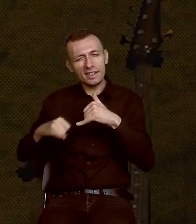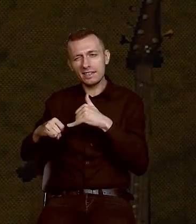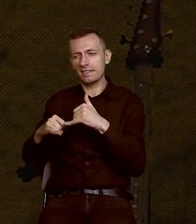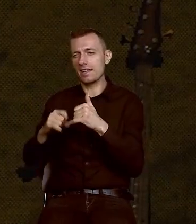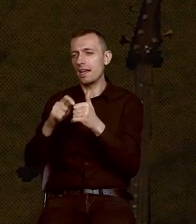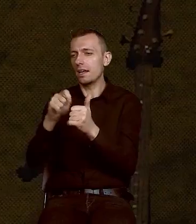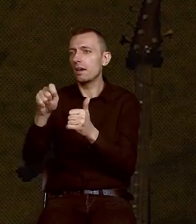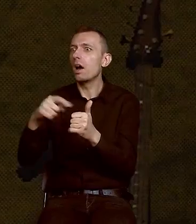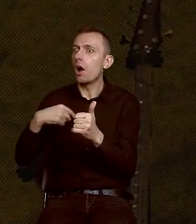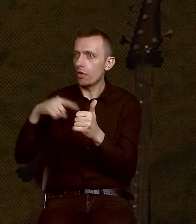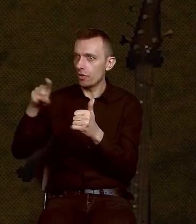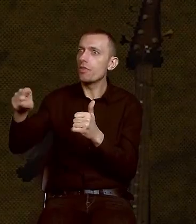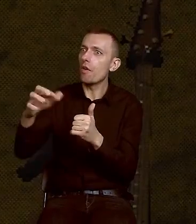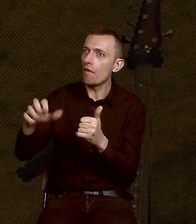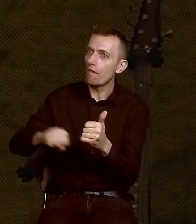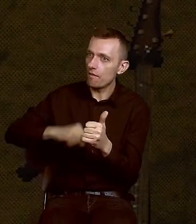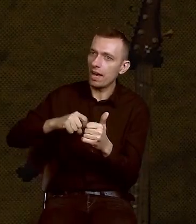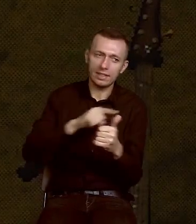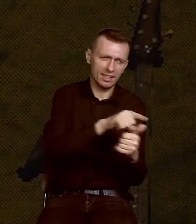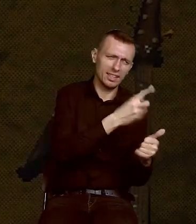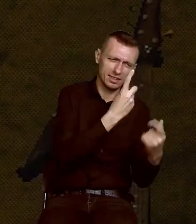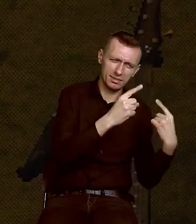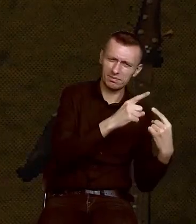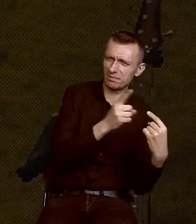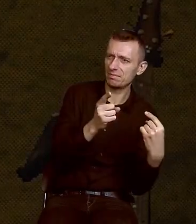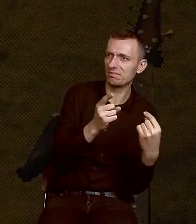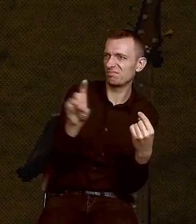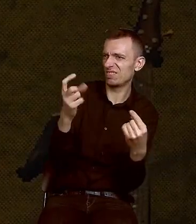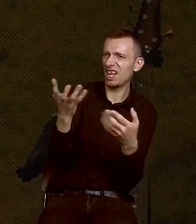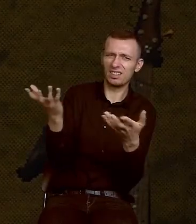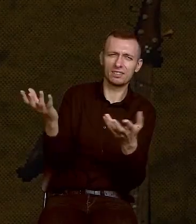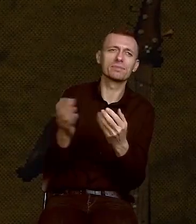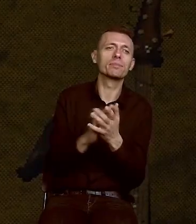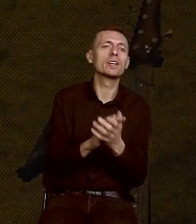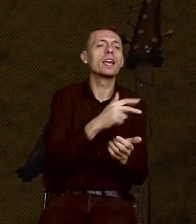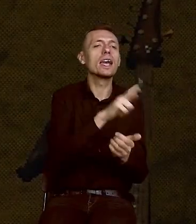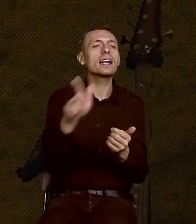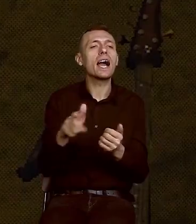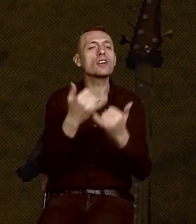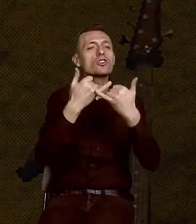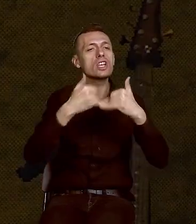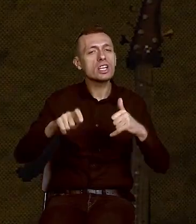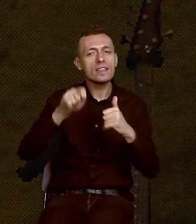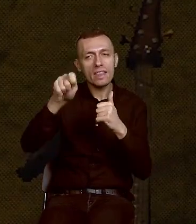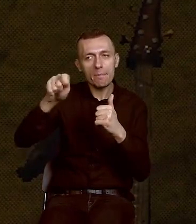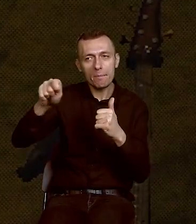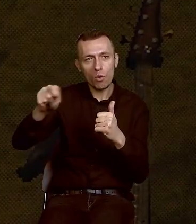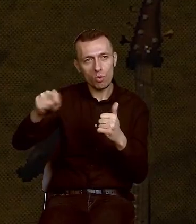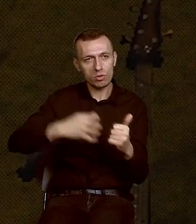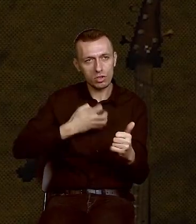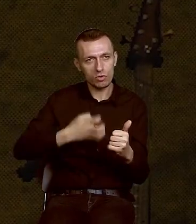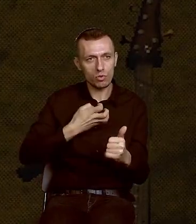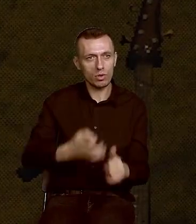czwarte, skutki pokusy. Gdy żądza pocznie, rodzi grzech.